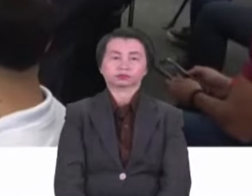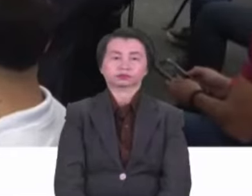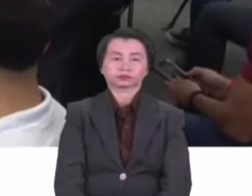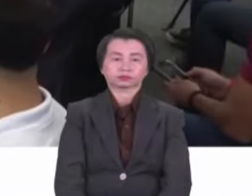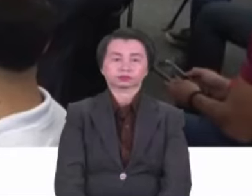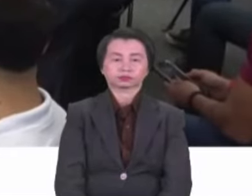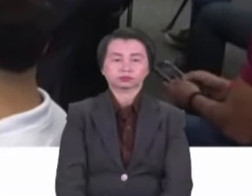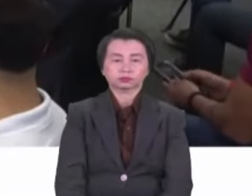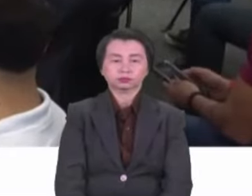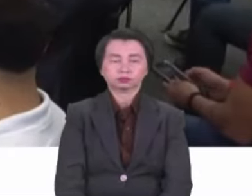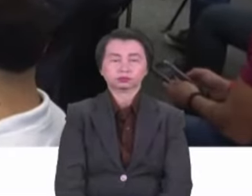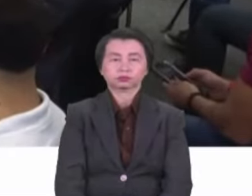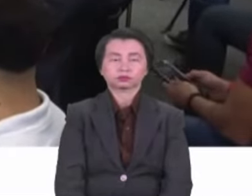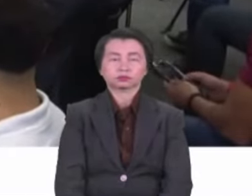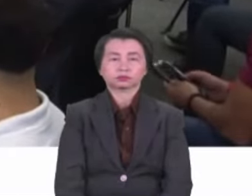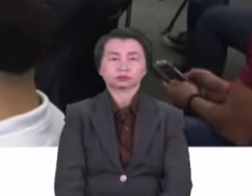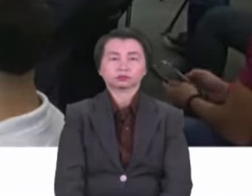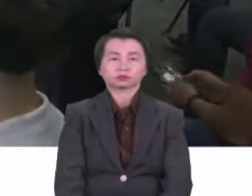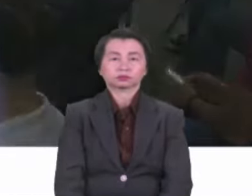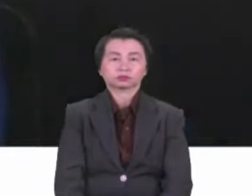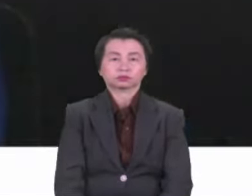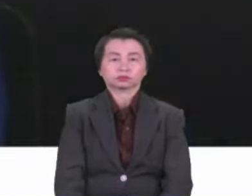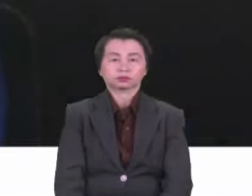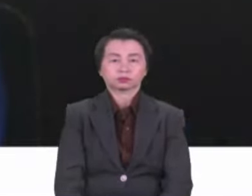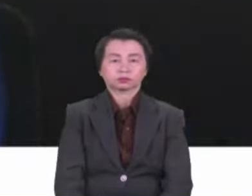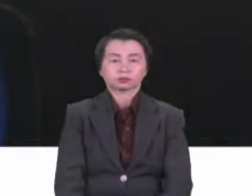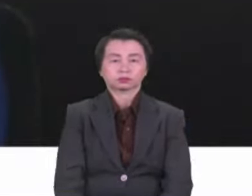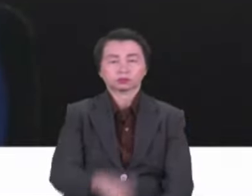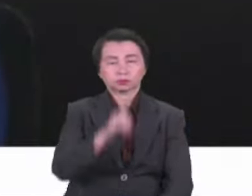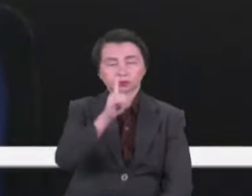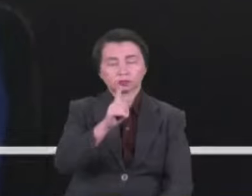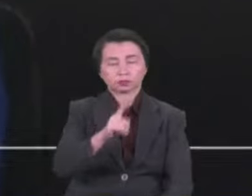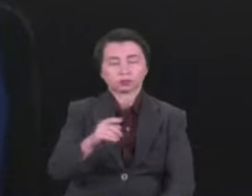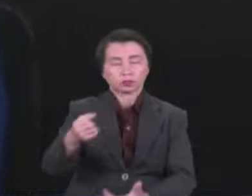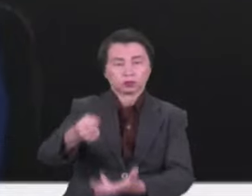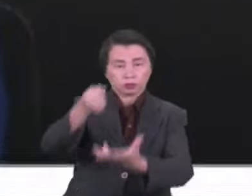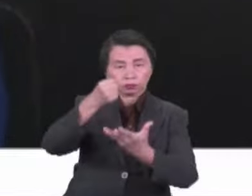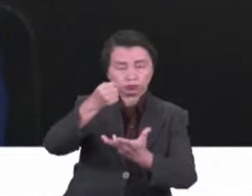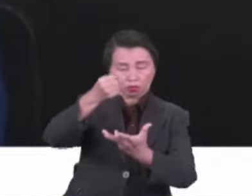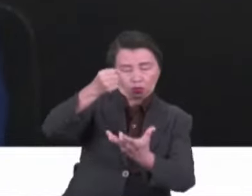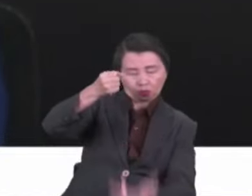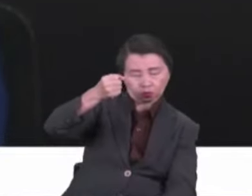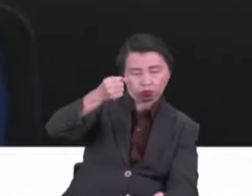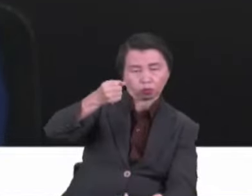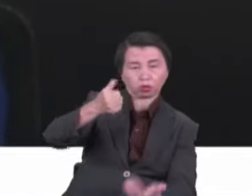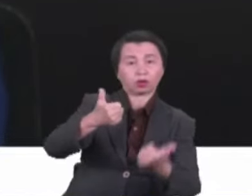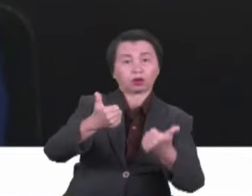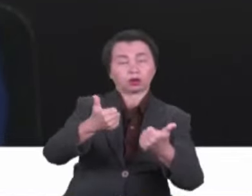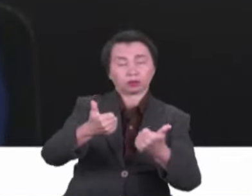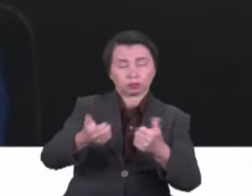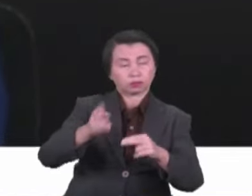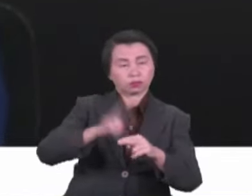dalam kita punya ladang dan sebagainya. Jumlahnya telah meningkat. Jadi saya rasa